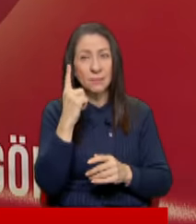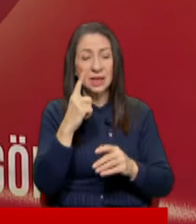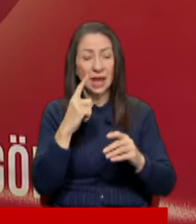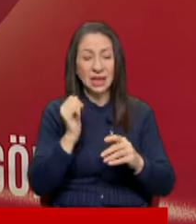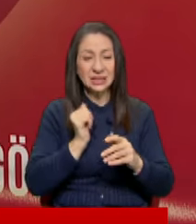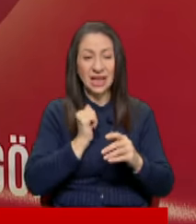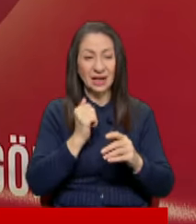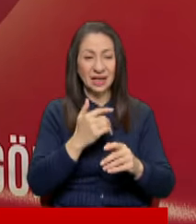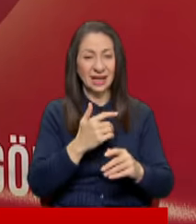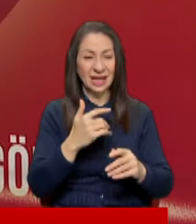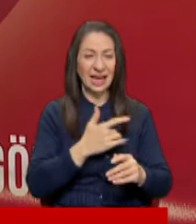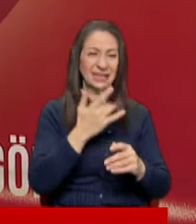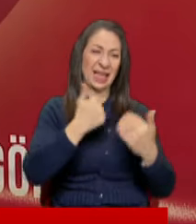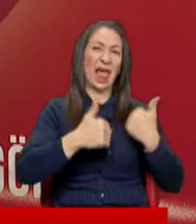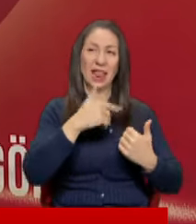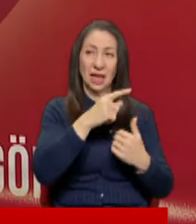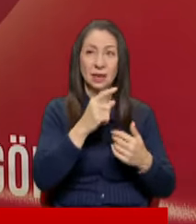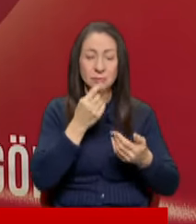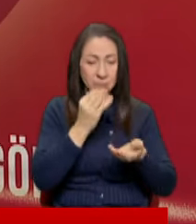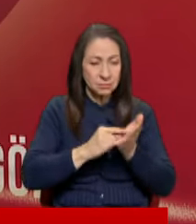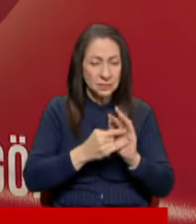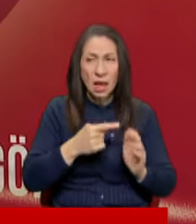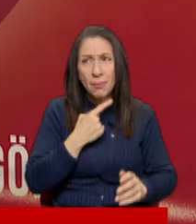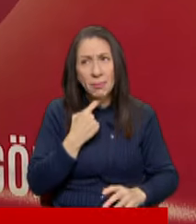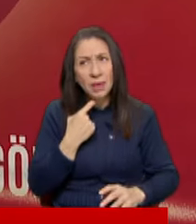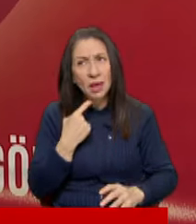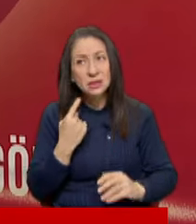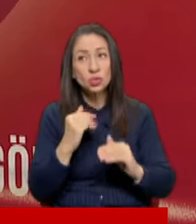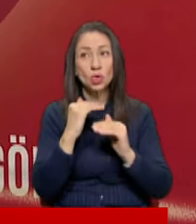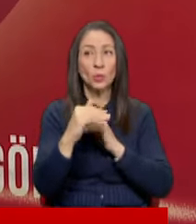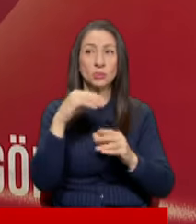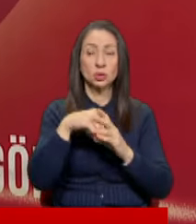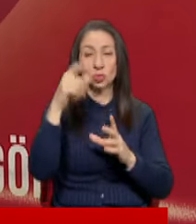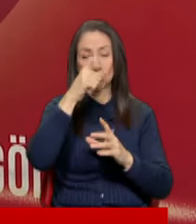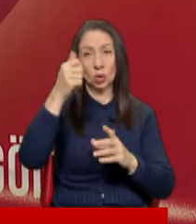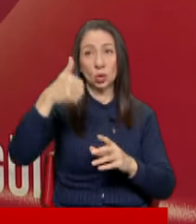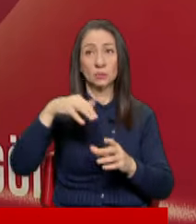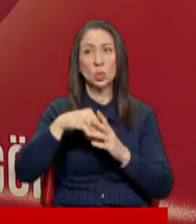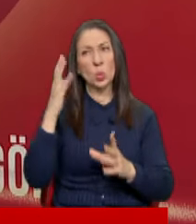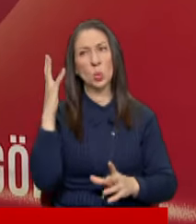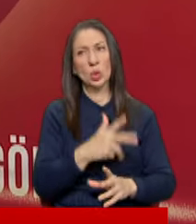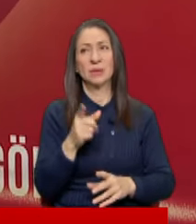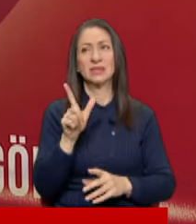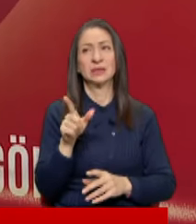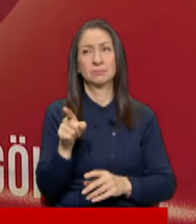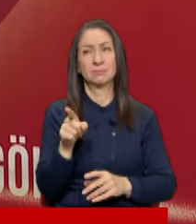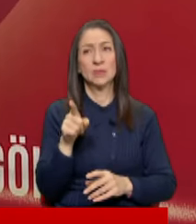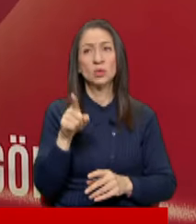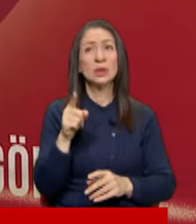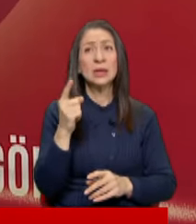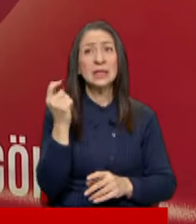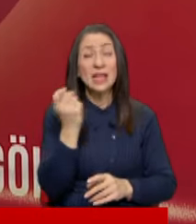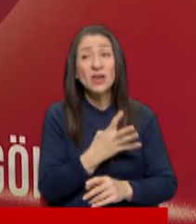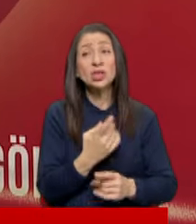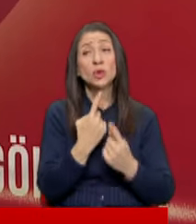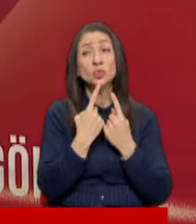gazisinin bugün geçinebilmek imkansızdır ve bu toplum için ve ülkeyi yönetenler için utanç vericidir bunu defaten